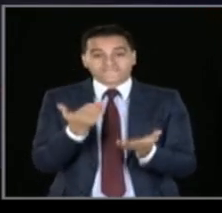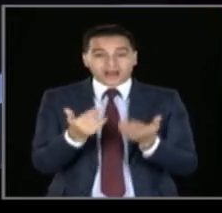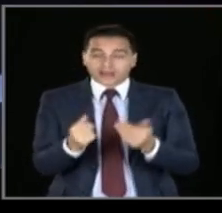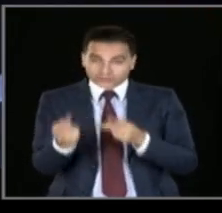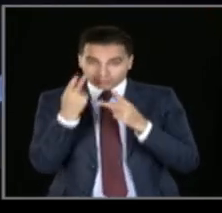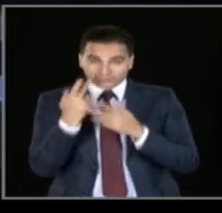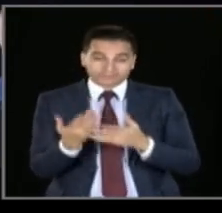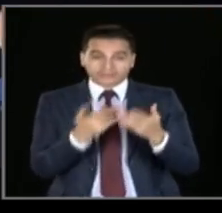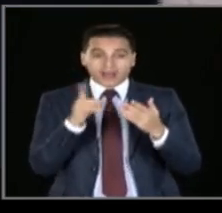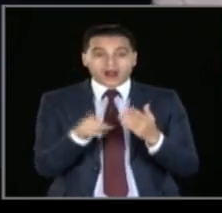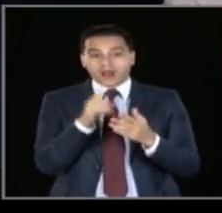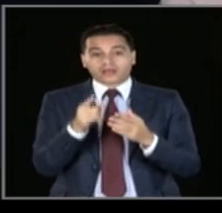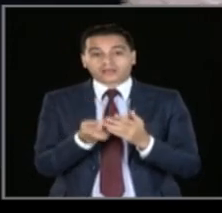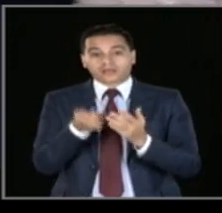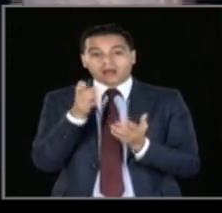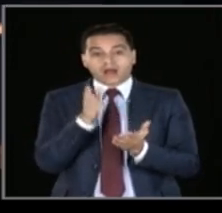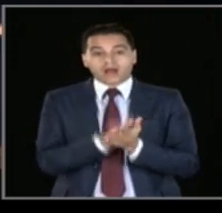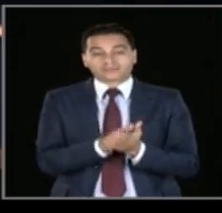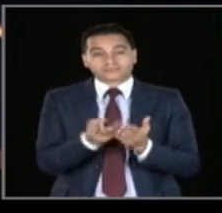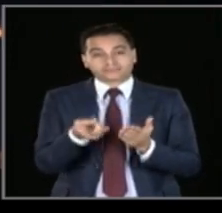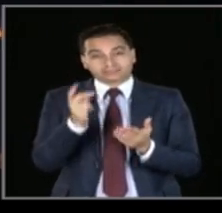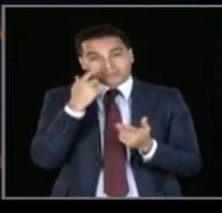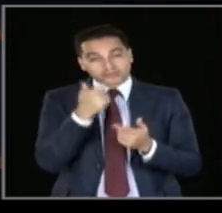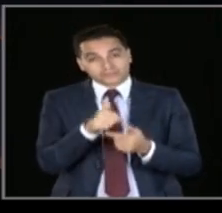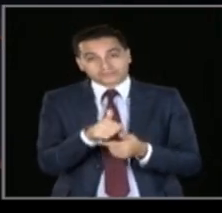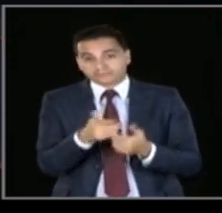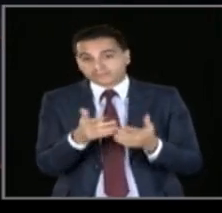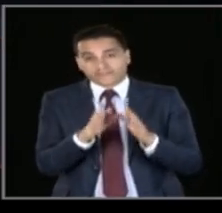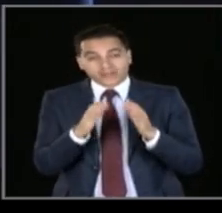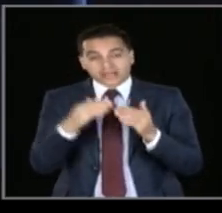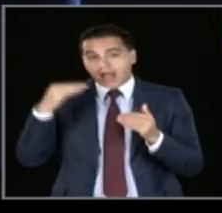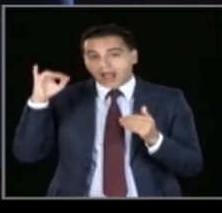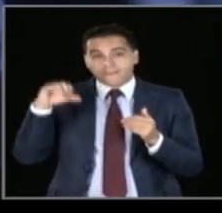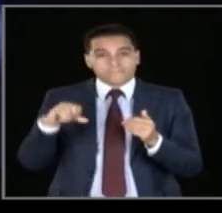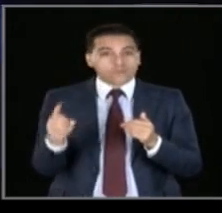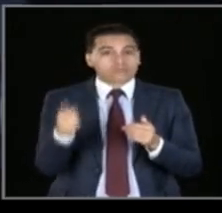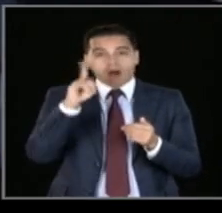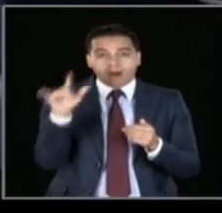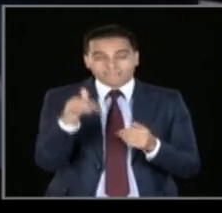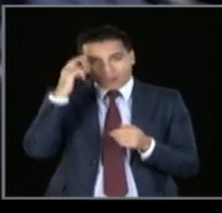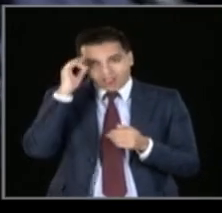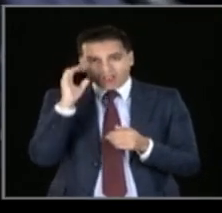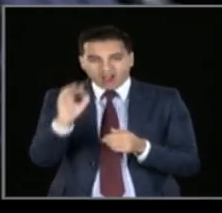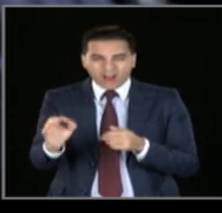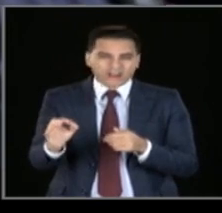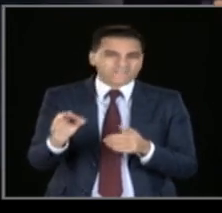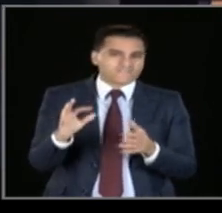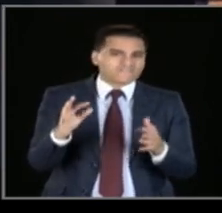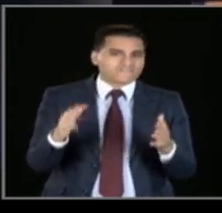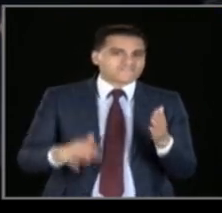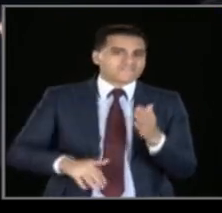العاديه تشوف عجله الحظ رايها ايه ويا ترى فريق حمورابي هيعرف يخطف المباراه في عجله الحظر